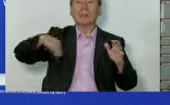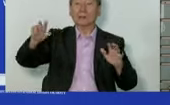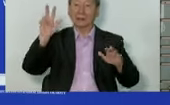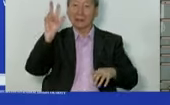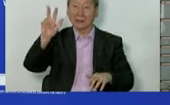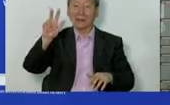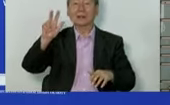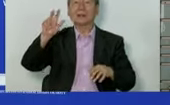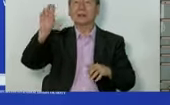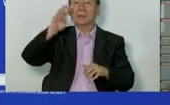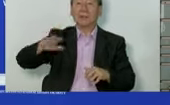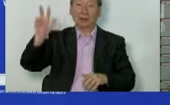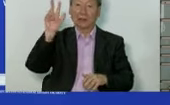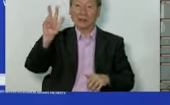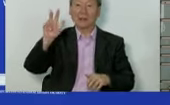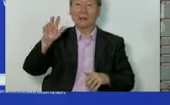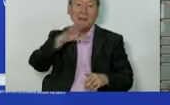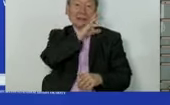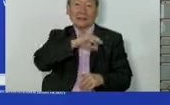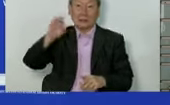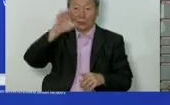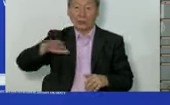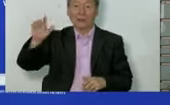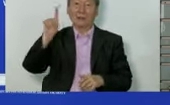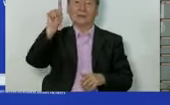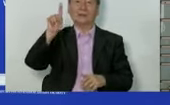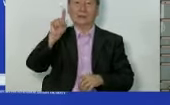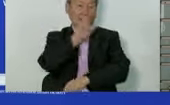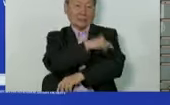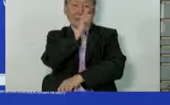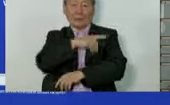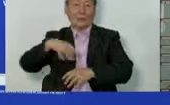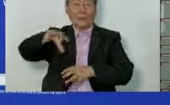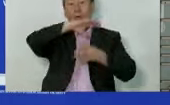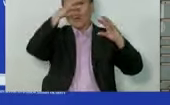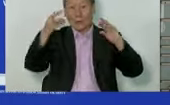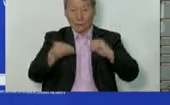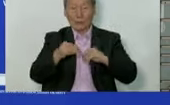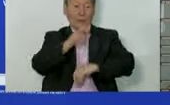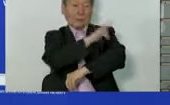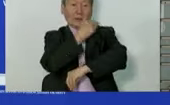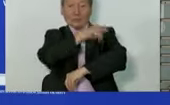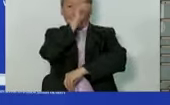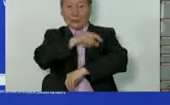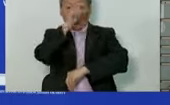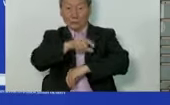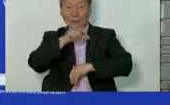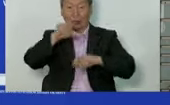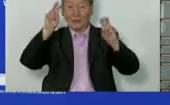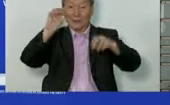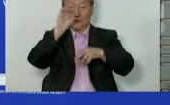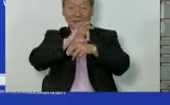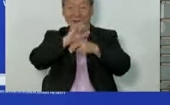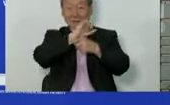Джалабатской области 3, в Баткенской области 3 и в Иссыкульской области 1 случай. Общее количество медицинских работников